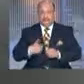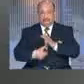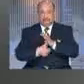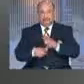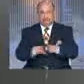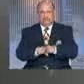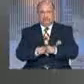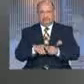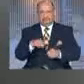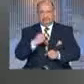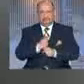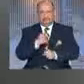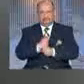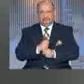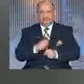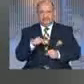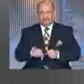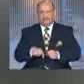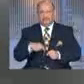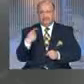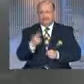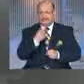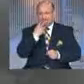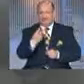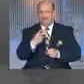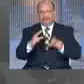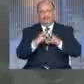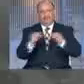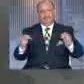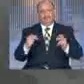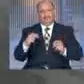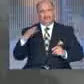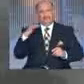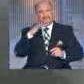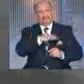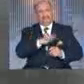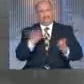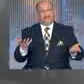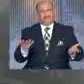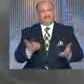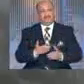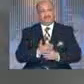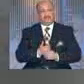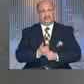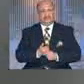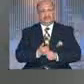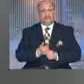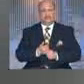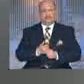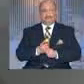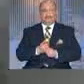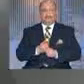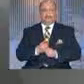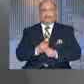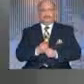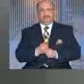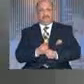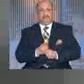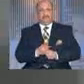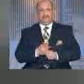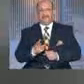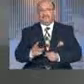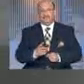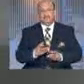رزنامه شامله. وهذا الشيء الوحيد اللي نحبه نبلغوه للمواطنين، سواء سكان الاحياء سواء حتى